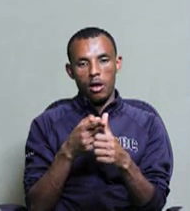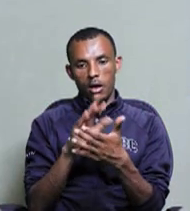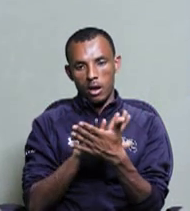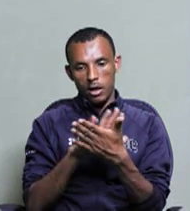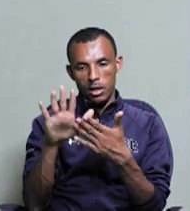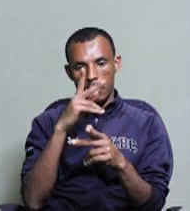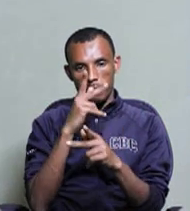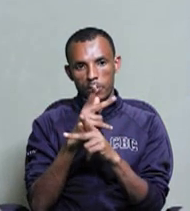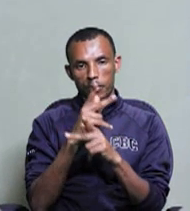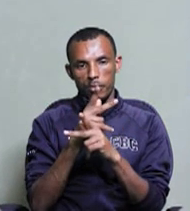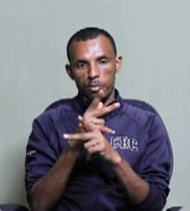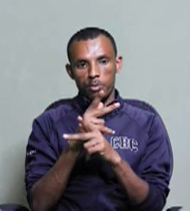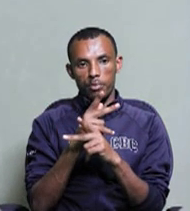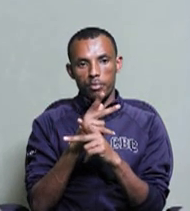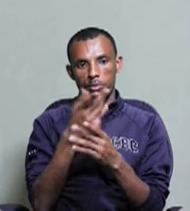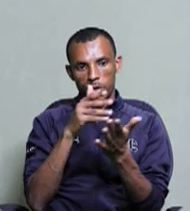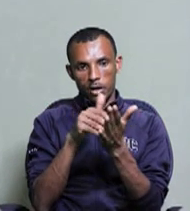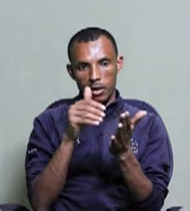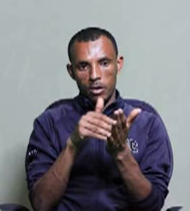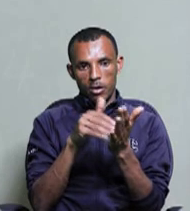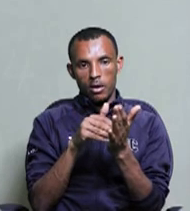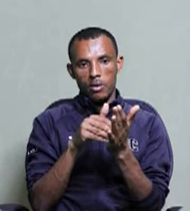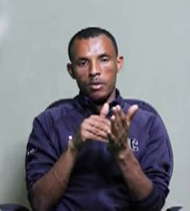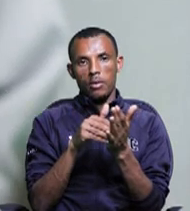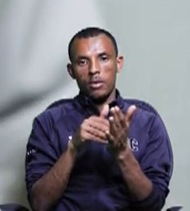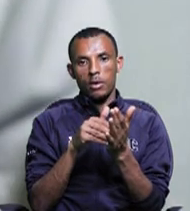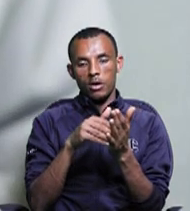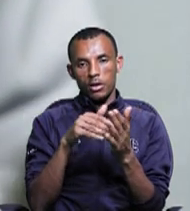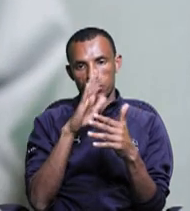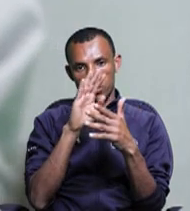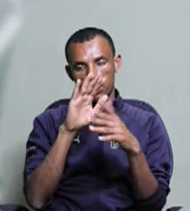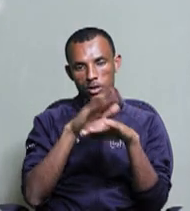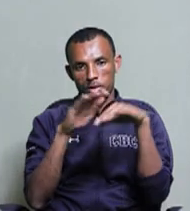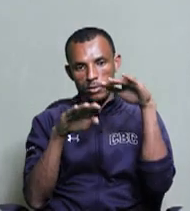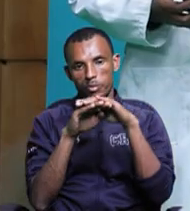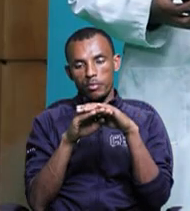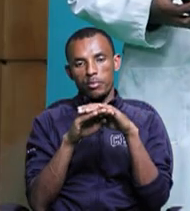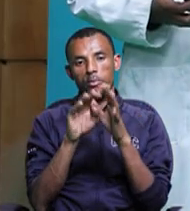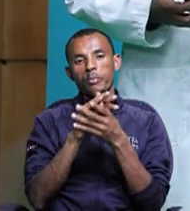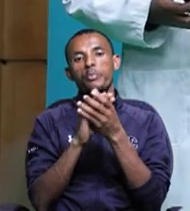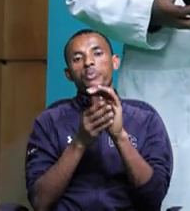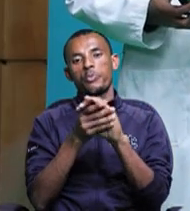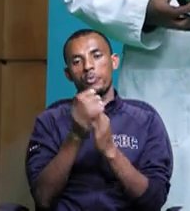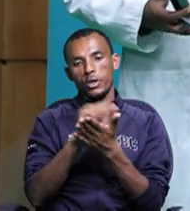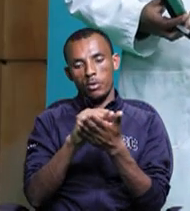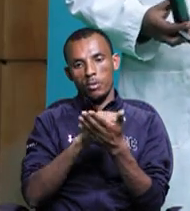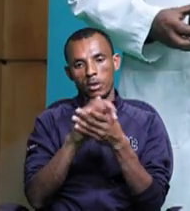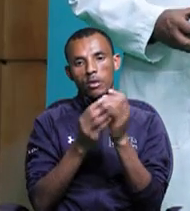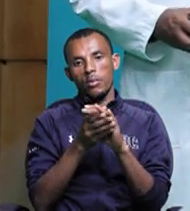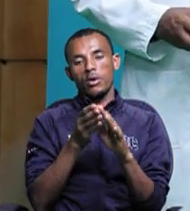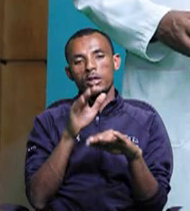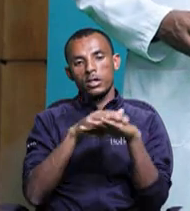ንጽህናን በመጠበቅ በተደጋጋሚ እጆቻችንን በሳሙናና በውሃ መታጠብ፣ እጃችንን